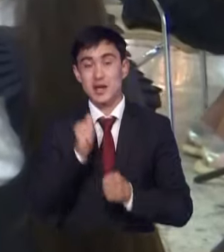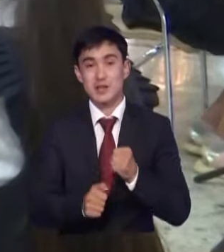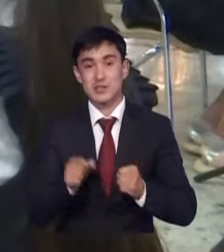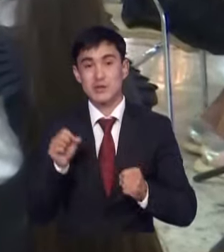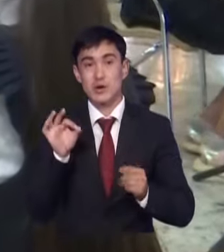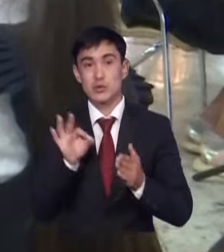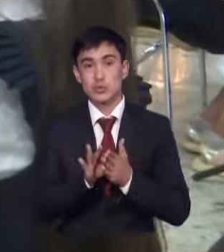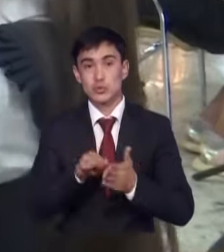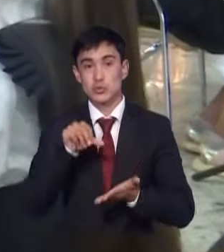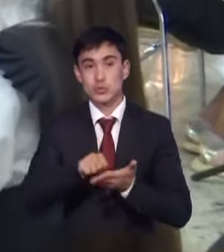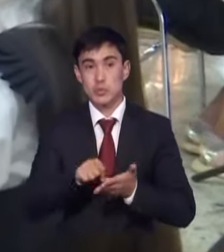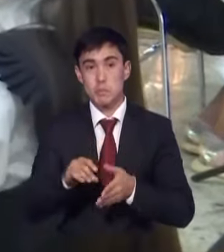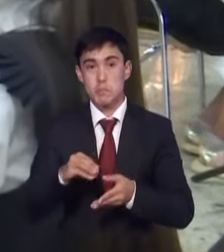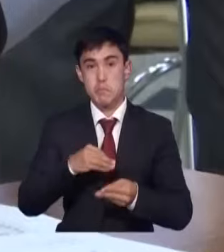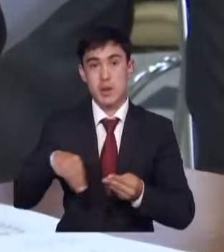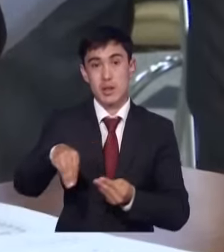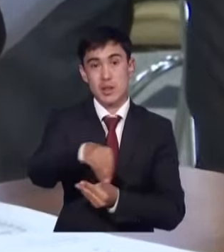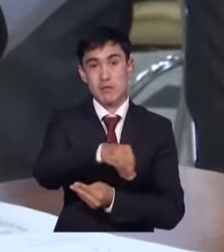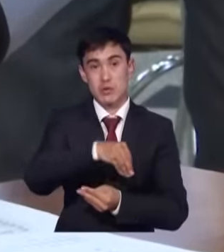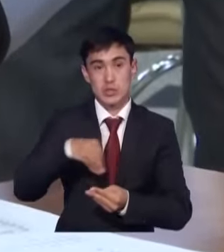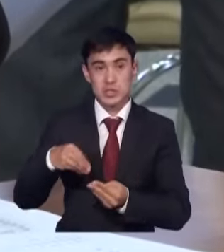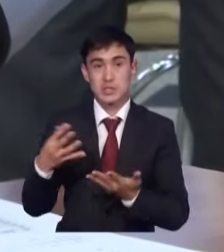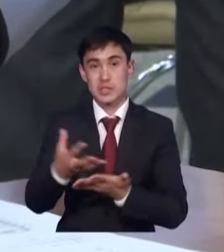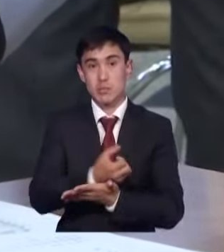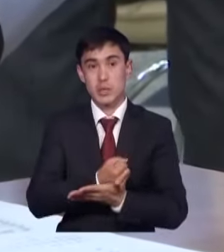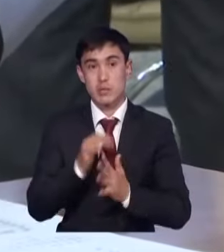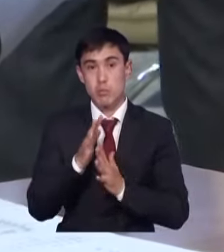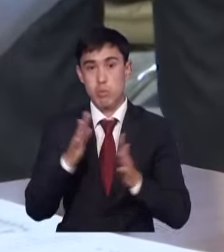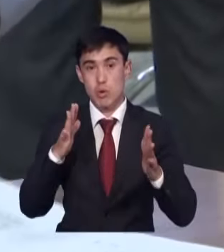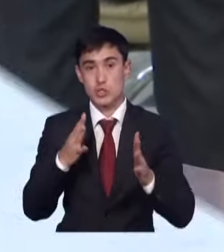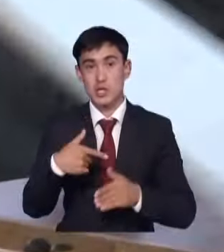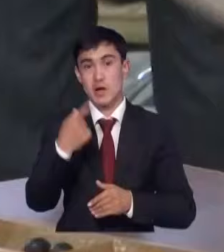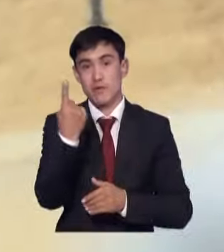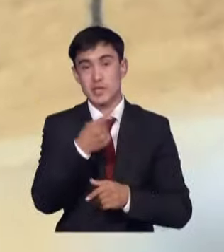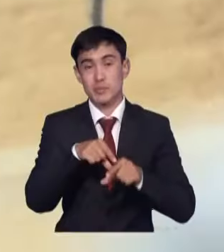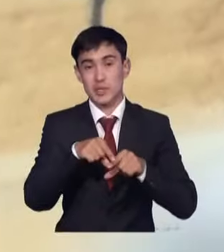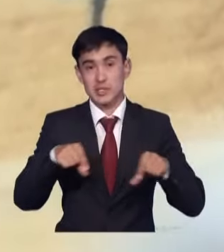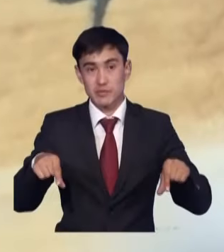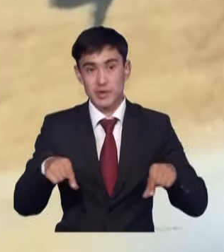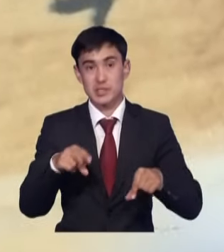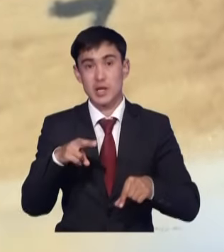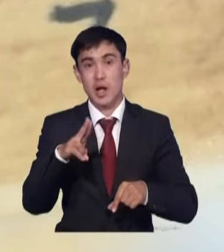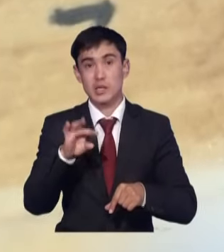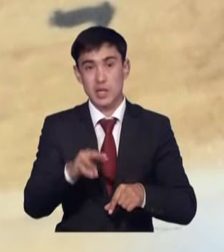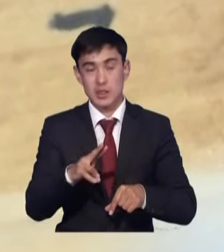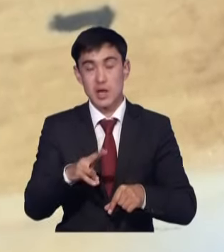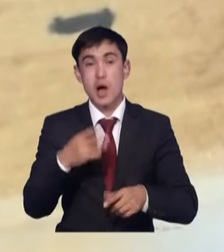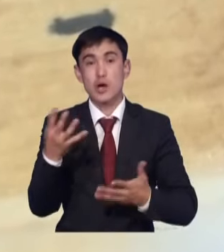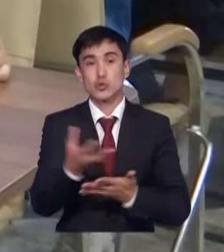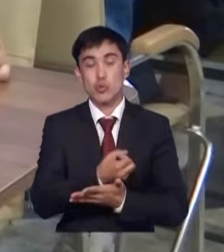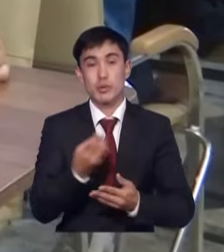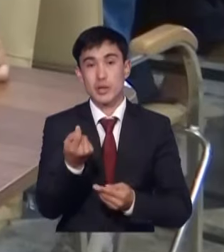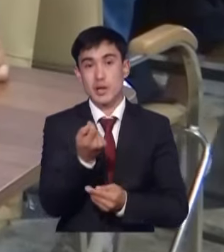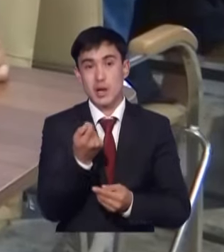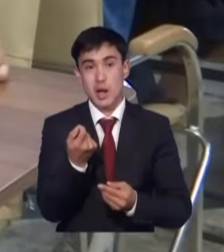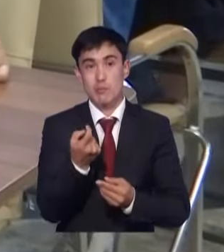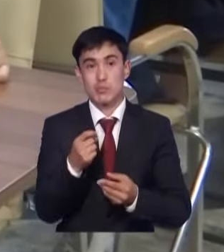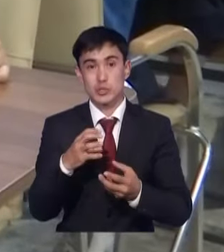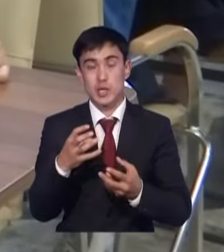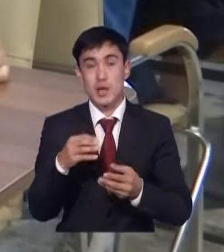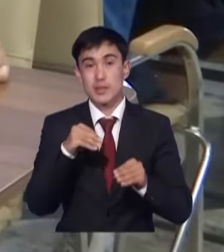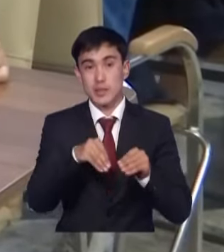турнира, перекладывая камушки в игровых лунках, собрать их как можно больше в один так называемый казан, а уже собранные камешки